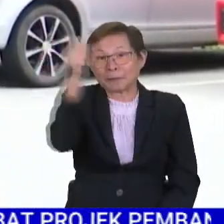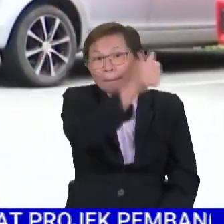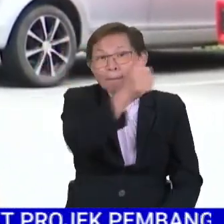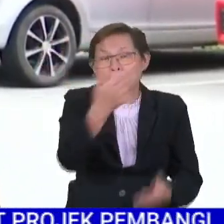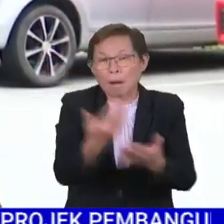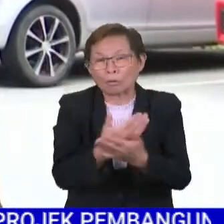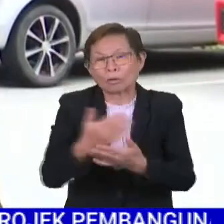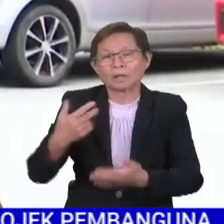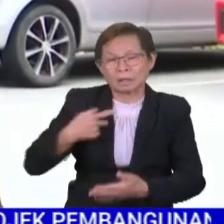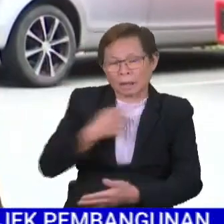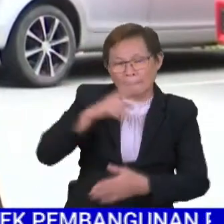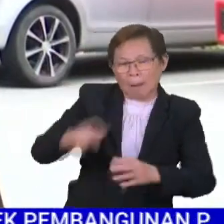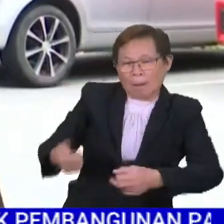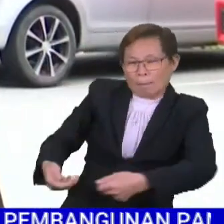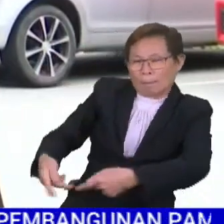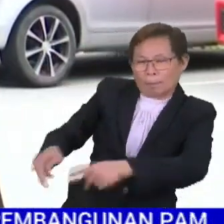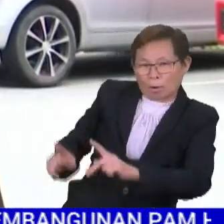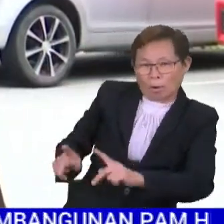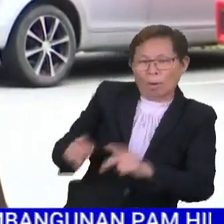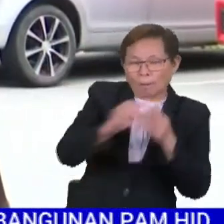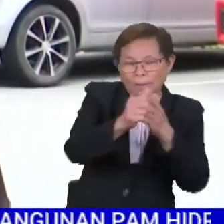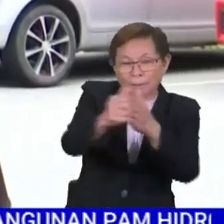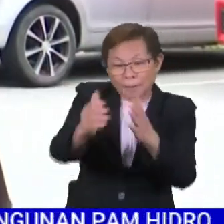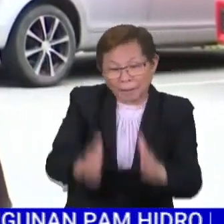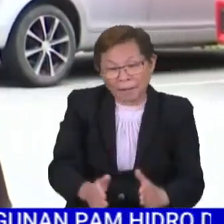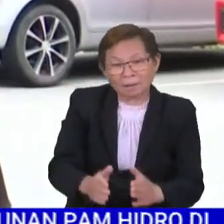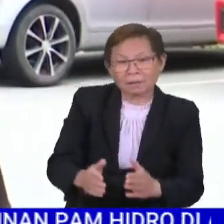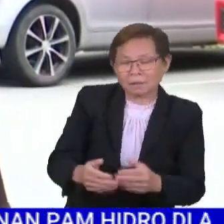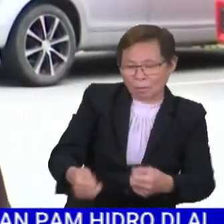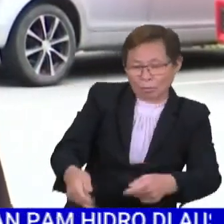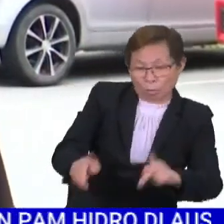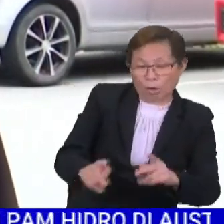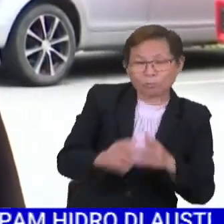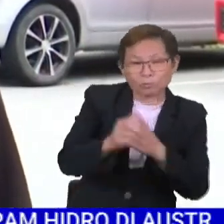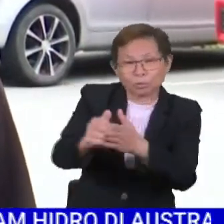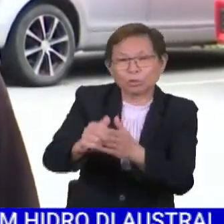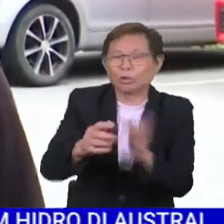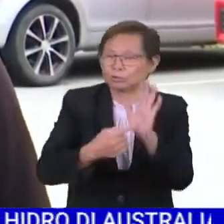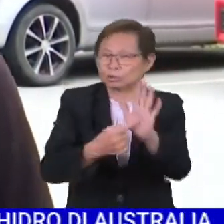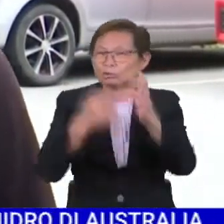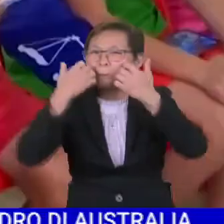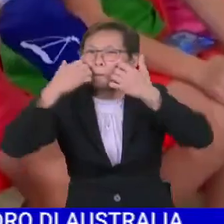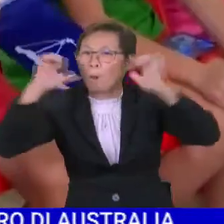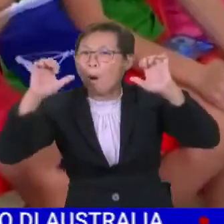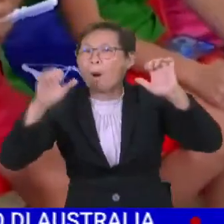rasa kita patut bagi peluanglah untuk kita punya pimpinan untuk tunjukkan kemampuan diorang.